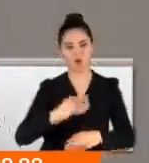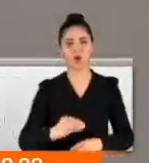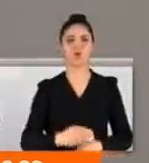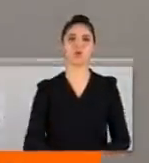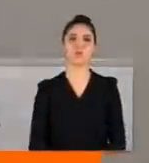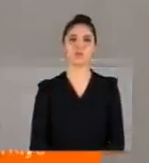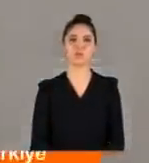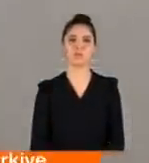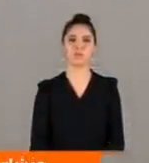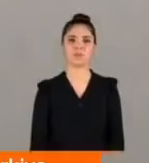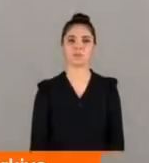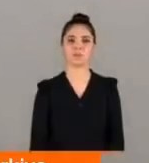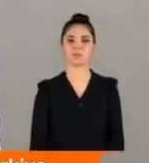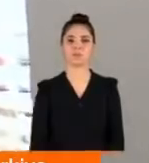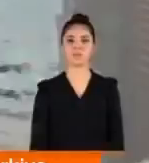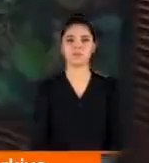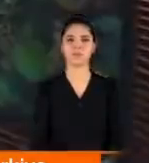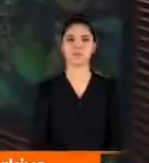verebildim.